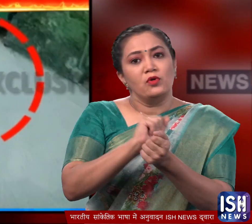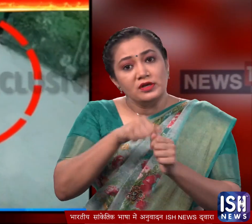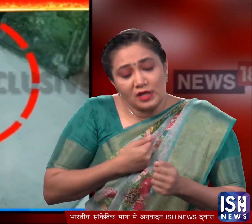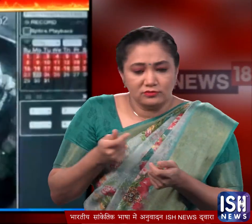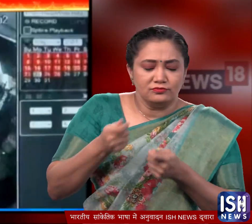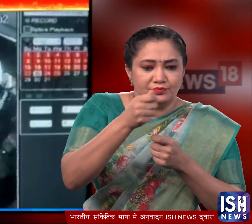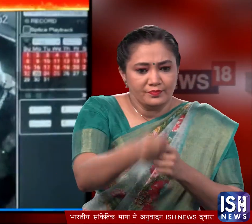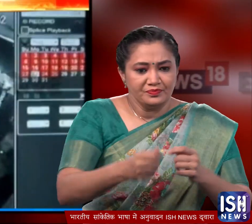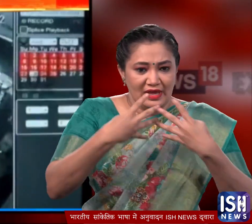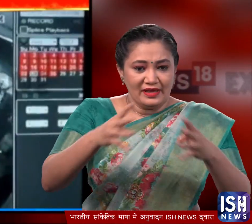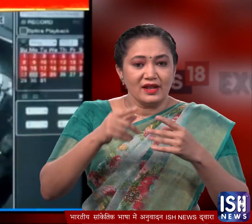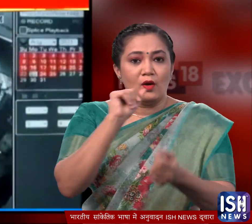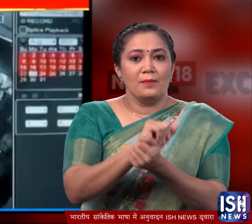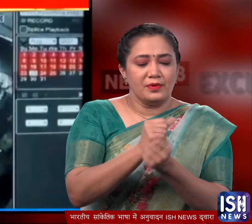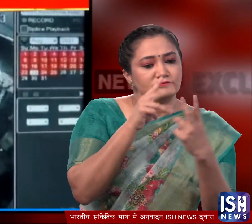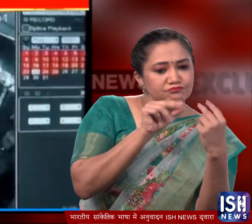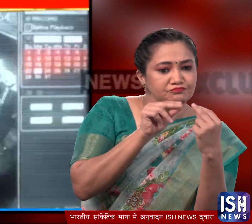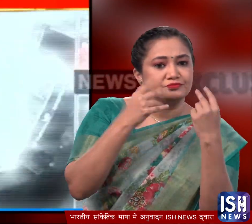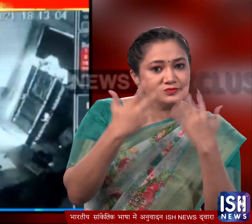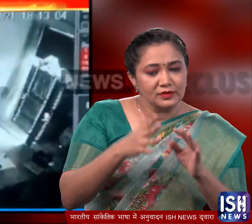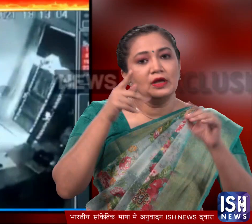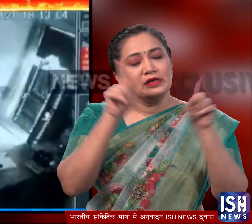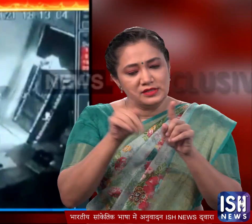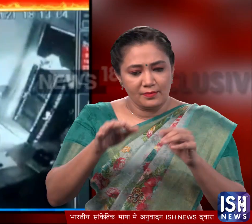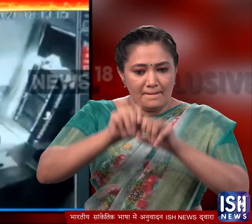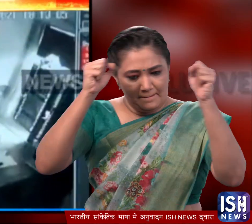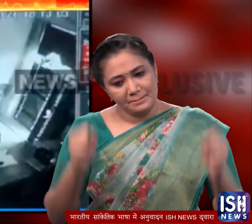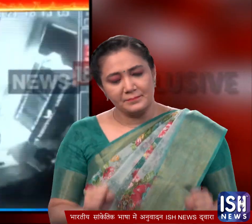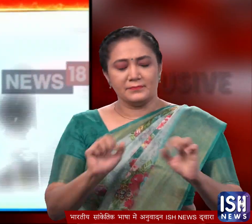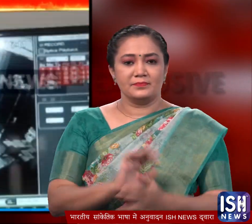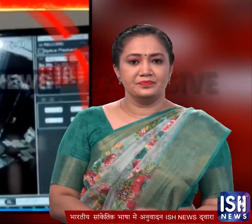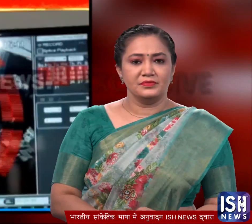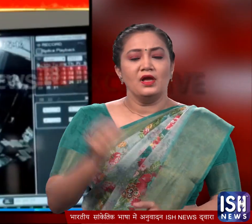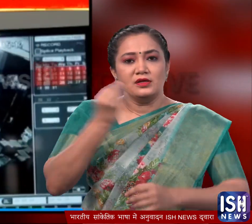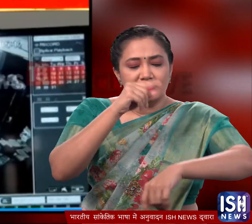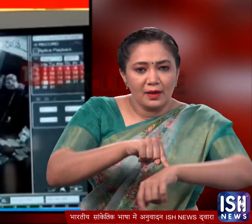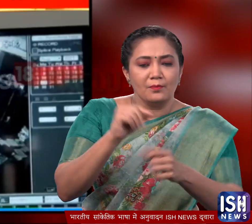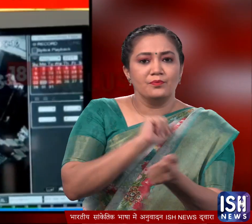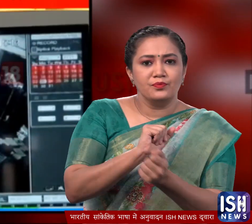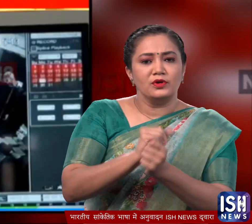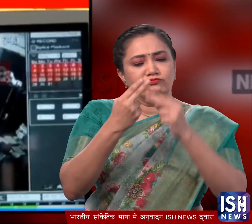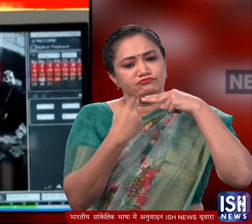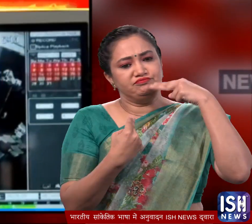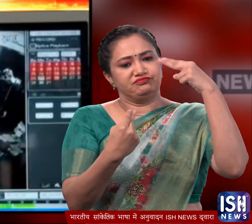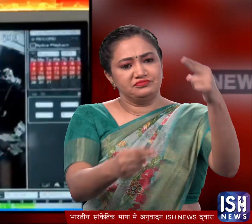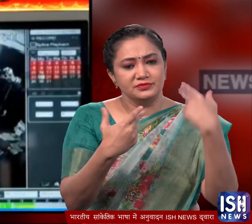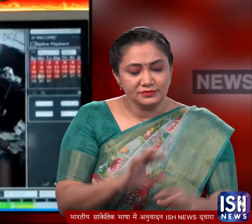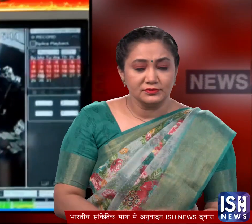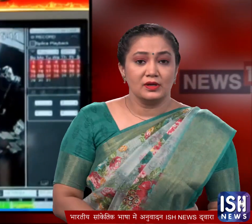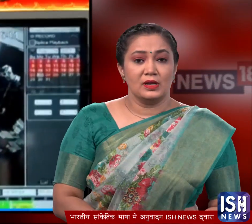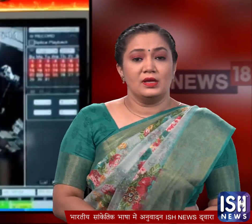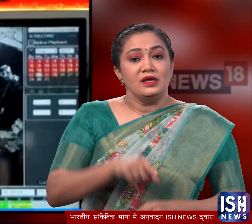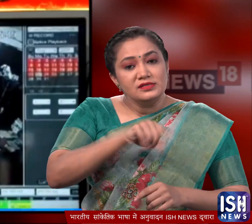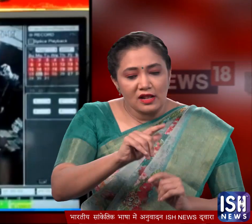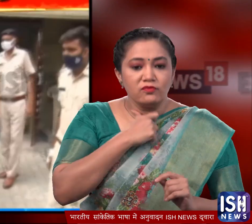थाने पहुंचा, जहां उसने गेट पर एक पुलिस वाले से बात की और फिर वहीं एक बेंच पर बैठ गया। कुछ देर में उसने पुलिस वाले को पूरी वारदात सुनाई। दावा